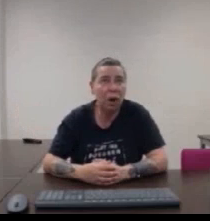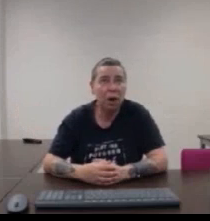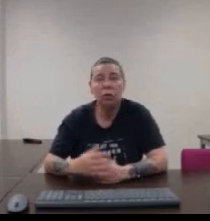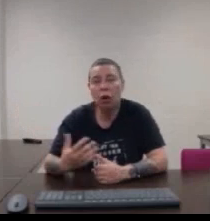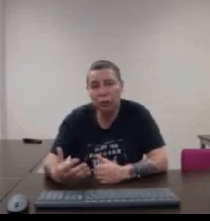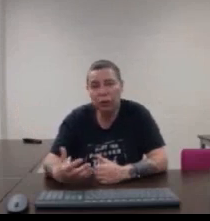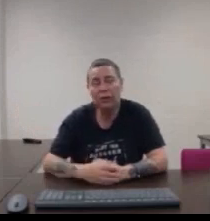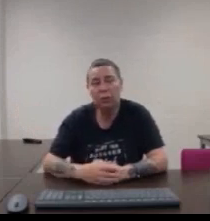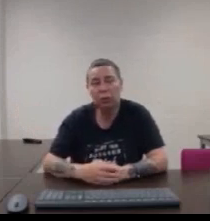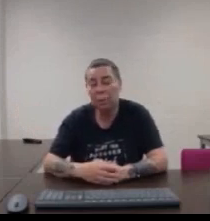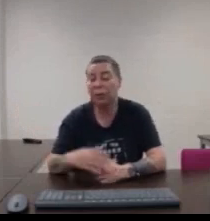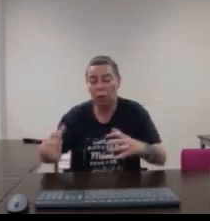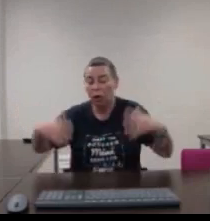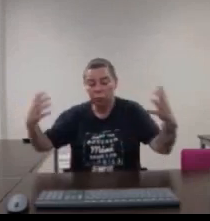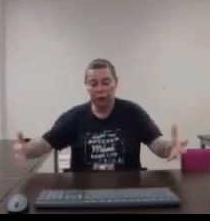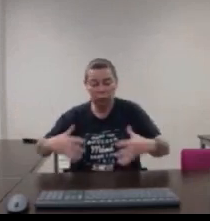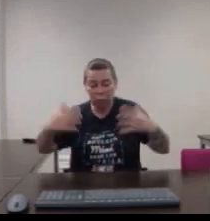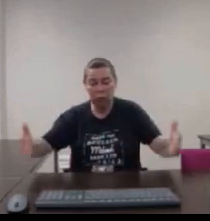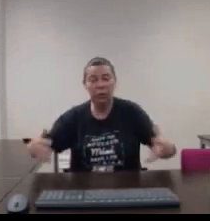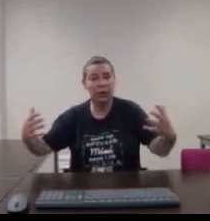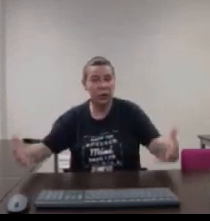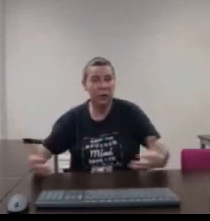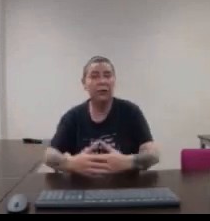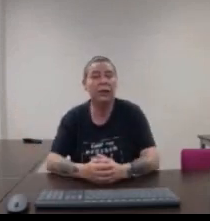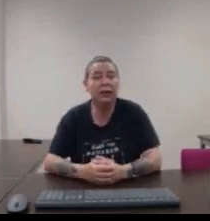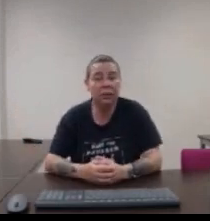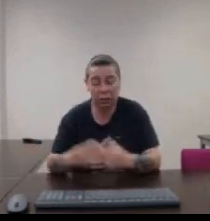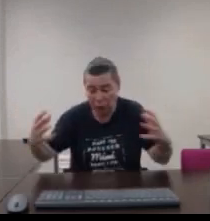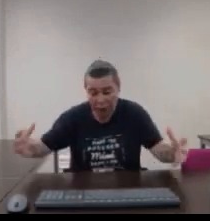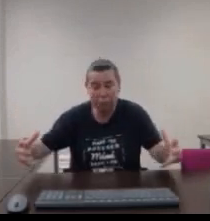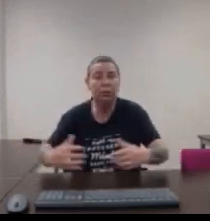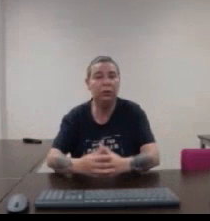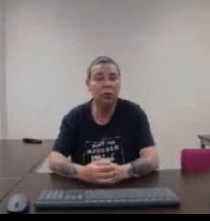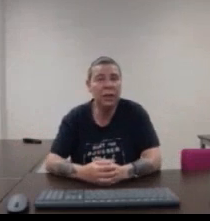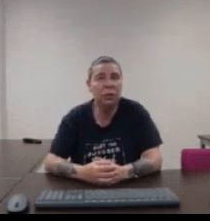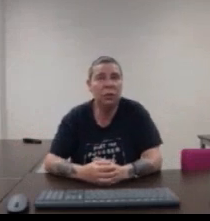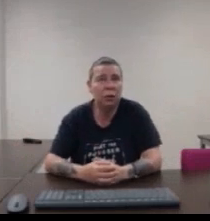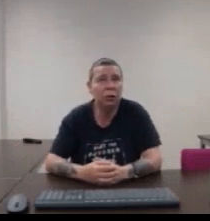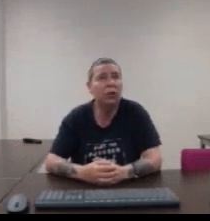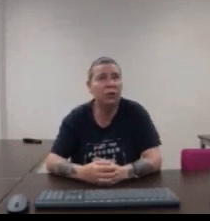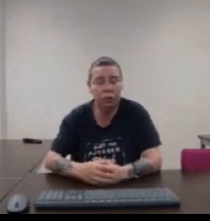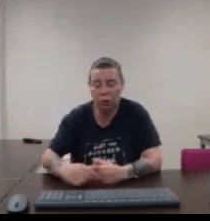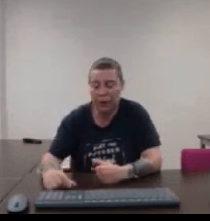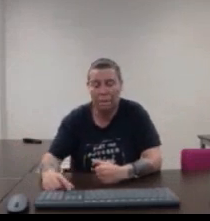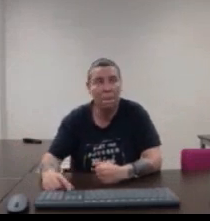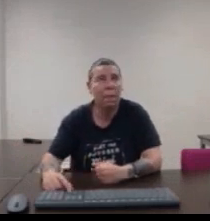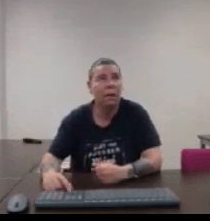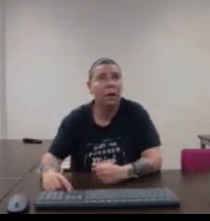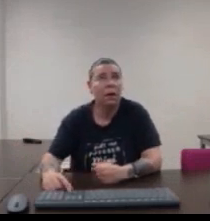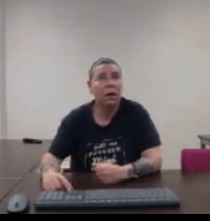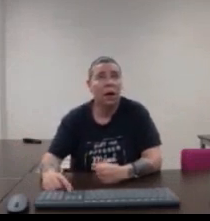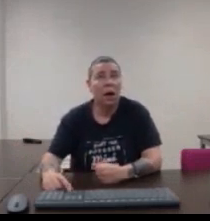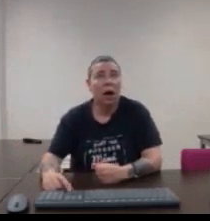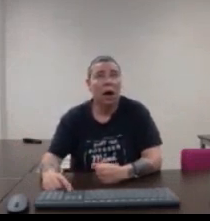lampe d'appoint quand vous en avez besoin parce que vous êtes sur une tâche qui nécessite d'avoir un peu plus de lumière dans l'environnement dans lequel vous vous trouvez.